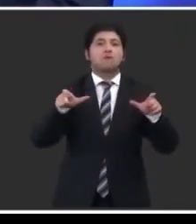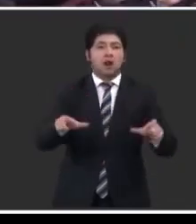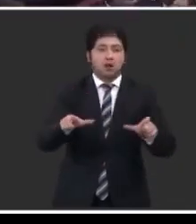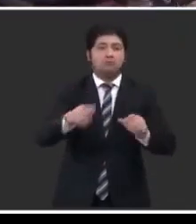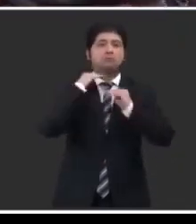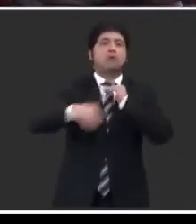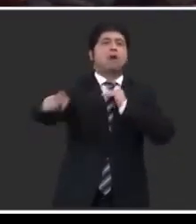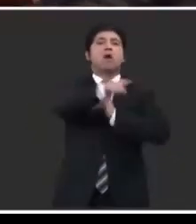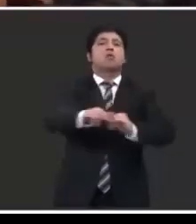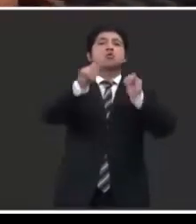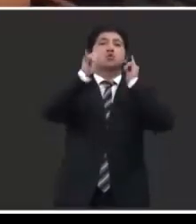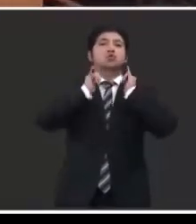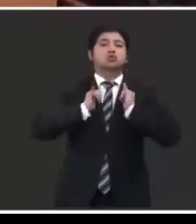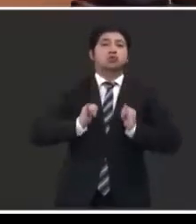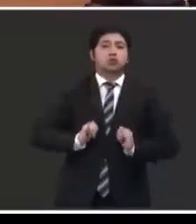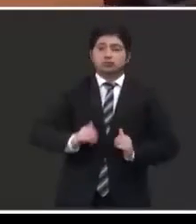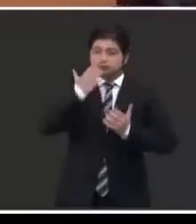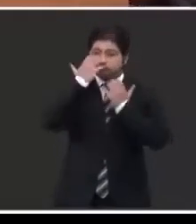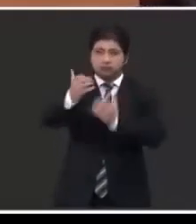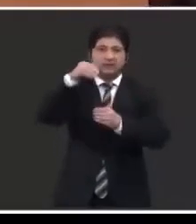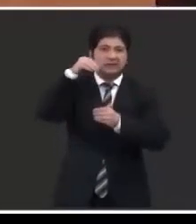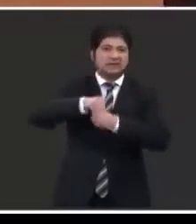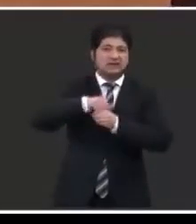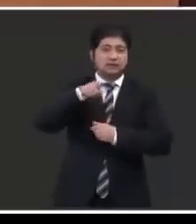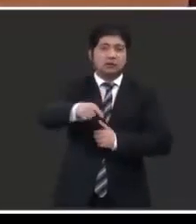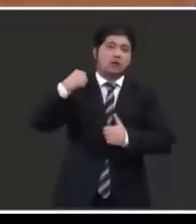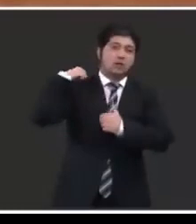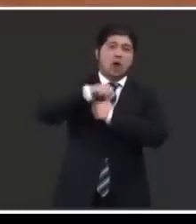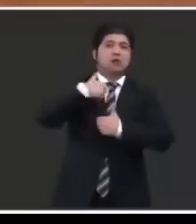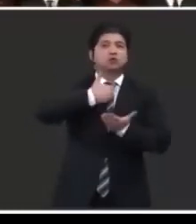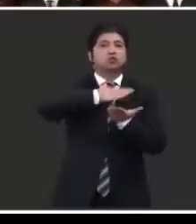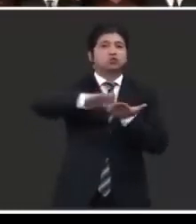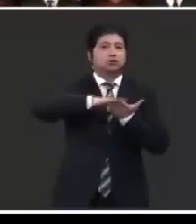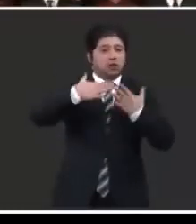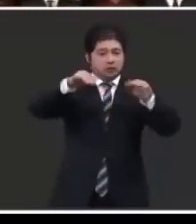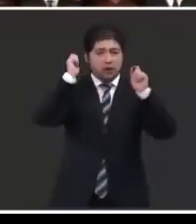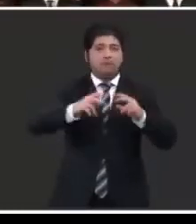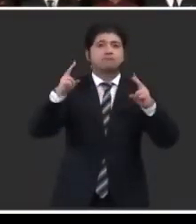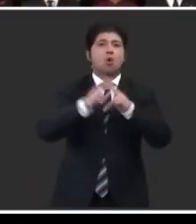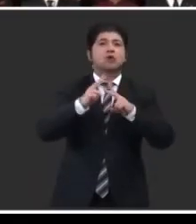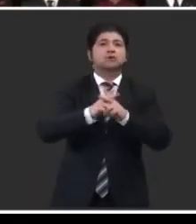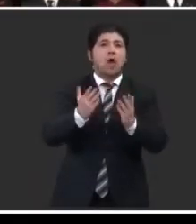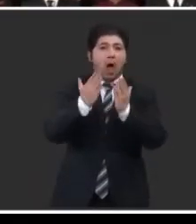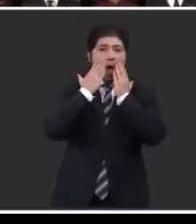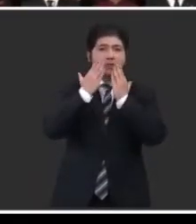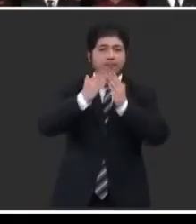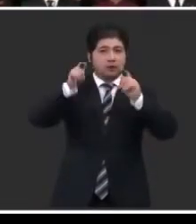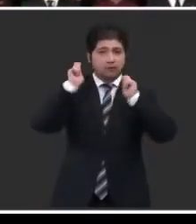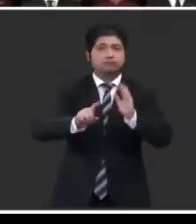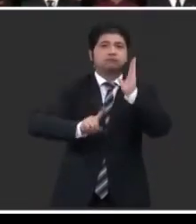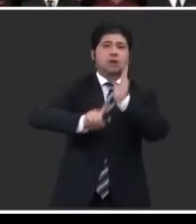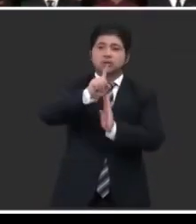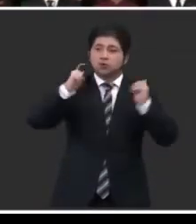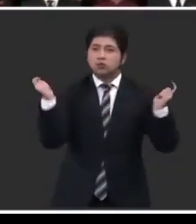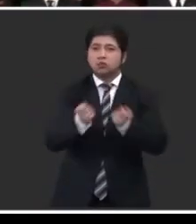milletin huzurunu tahkim etmek için yeniden yapılandırdığımız polis akademimiz başarılı